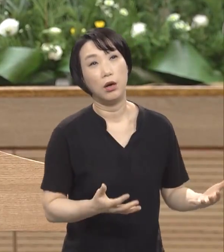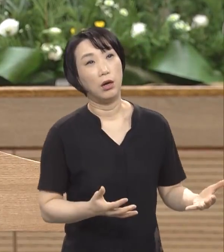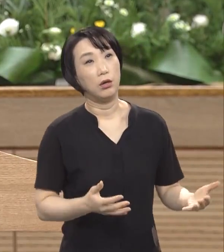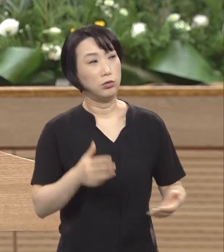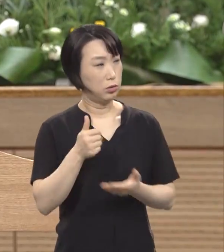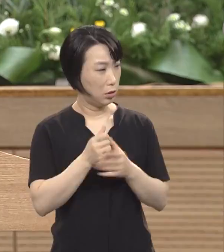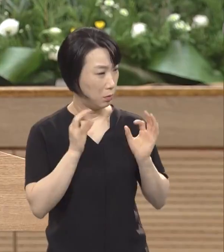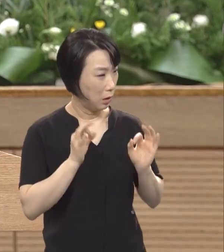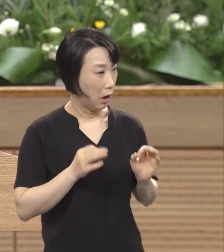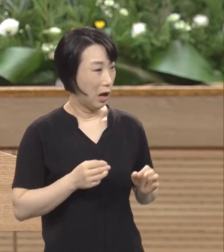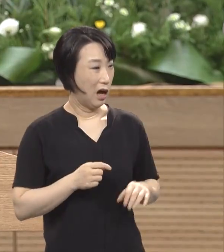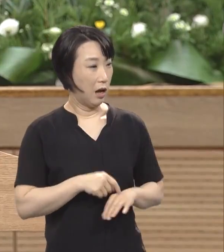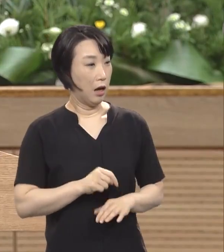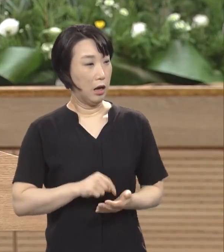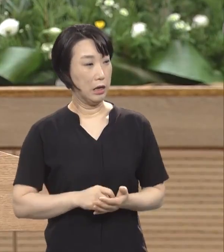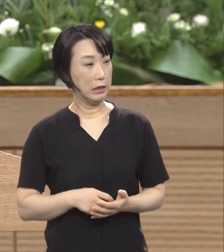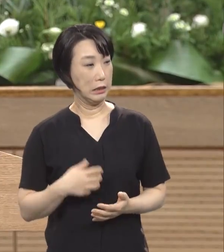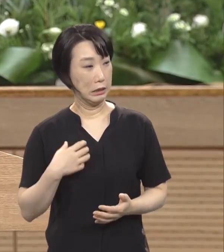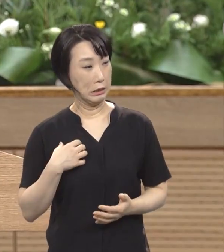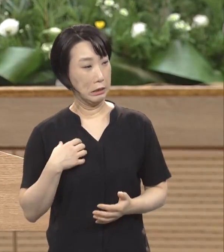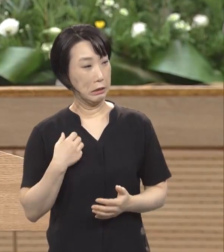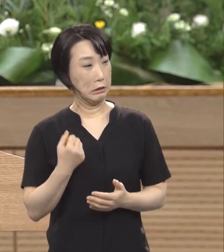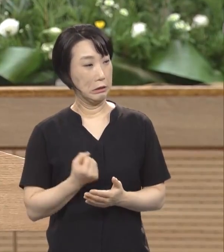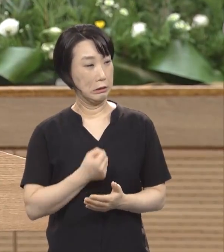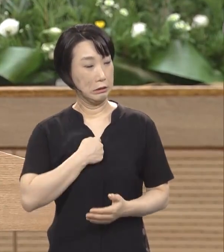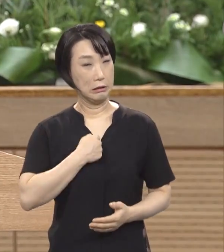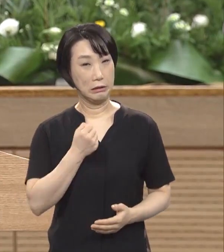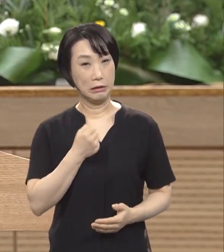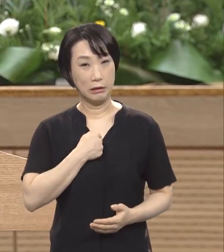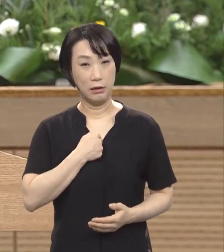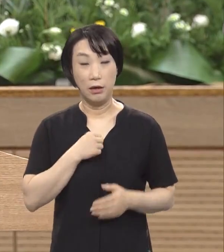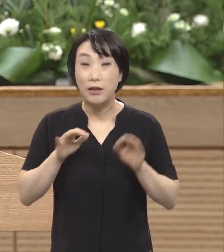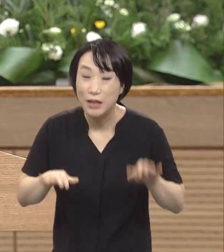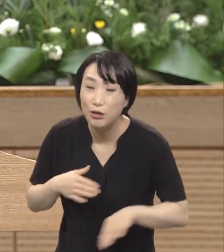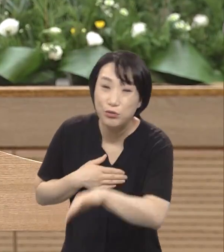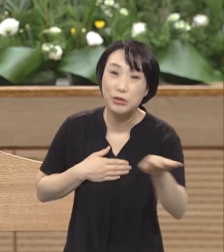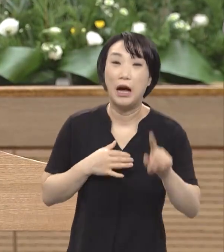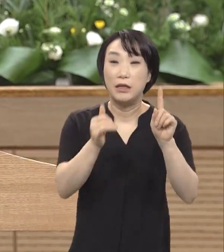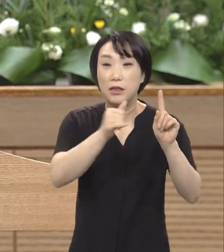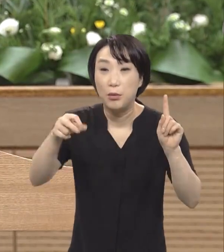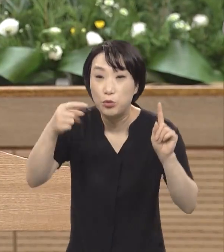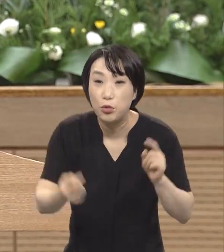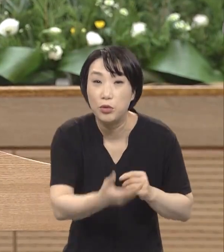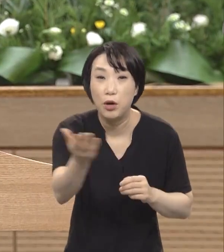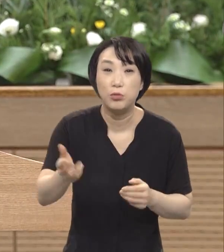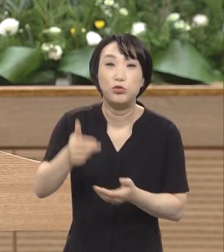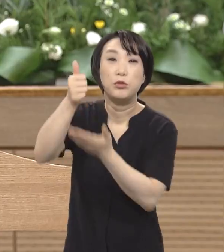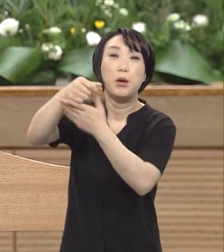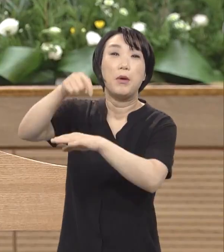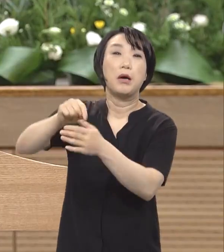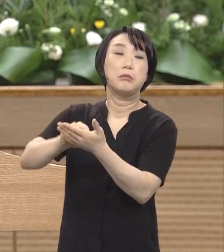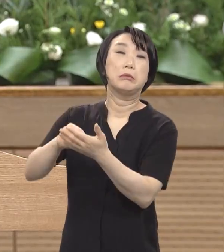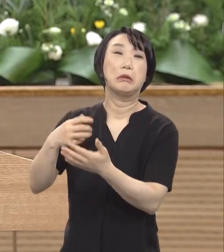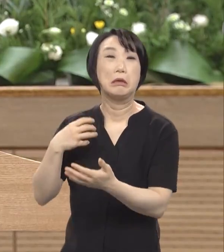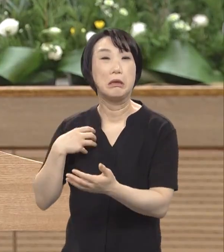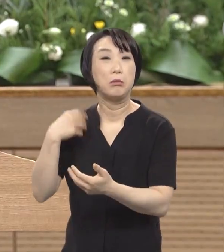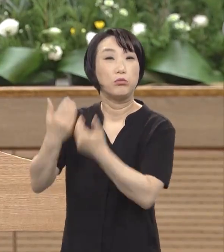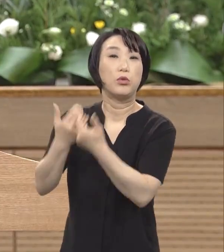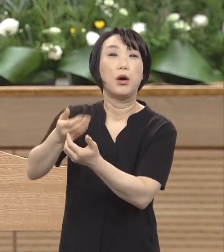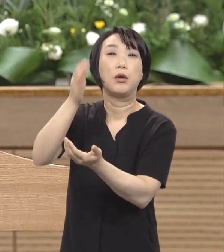얼마나 주님 마음이 불편하시겠느냐 이 말이요. 우리는 한 사람도 주님을 불편하게 하지 마라.